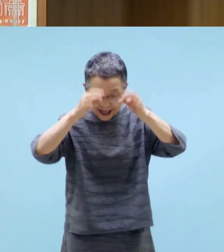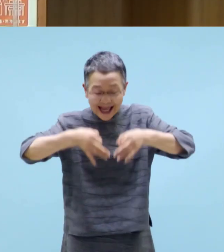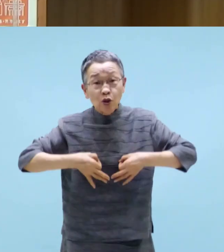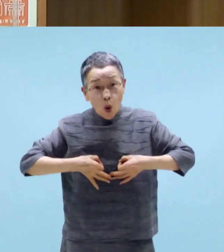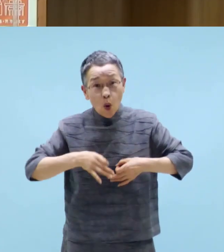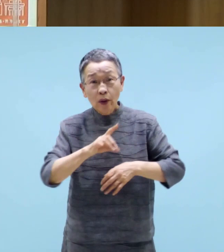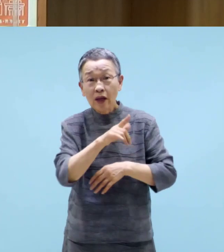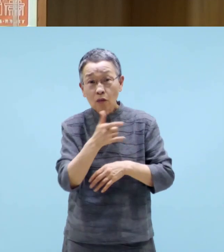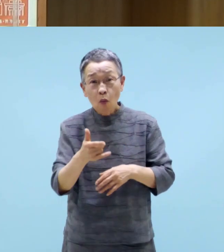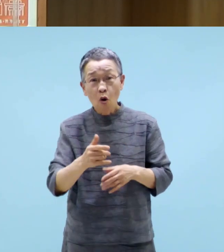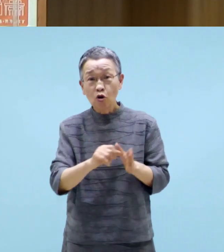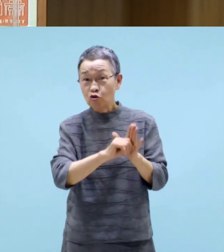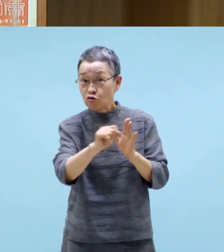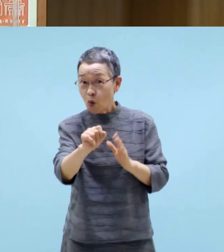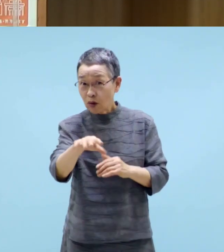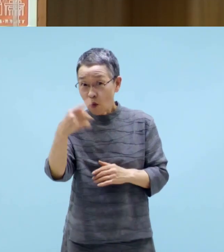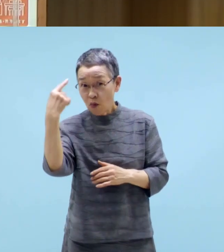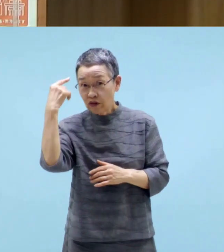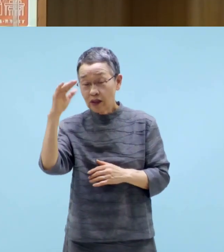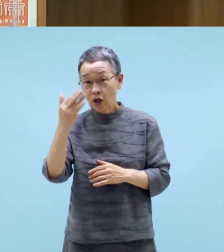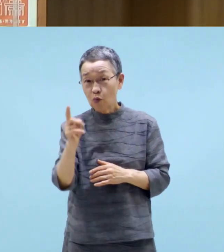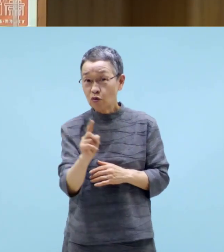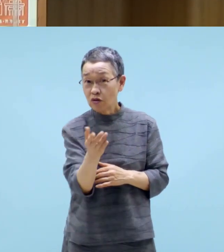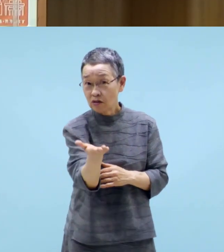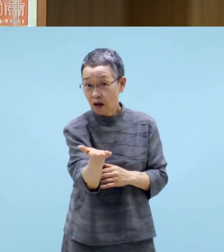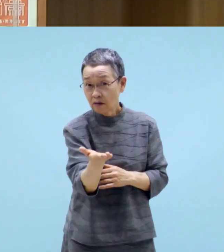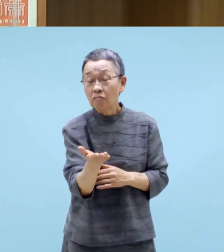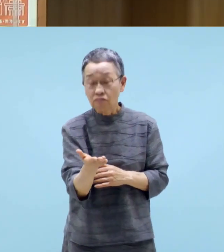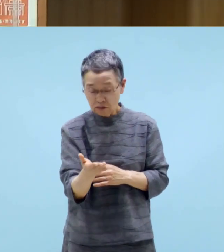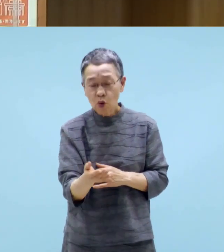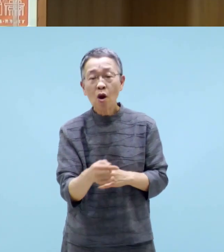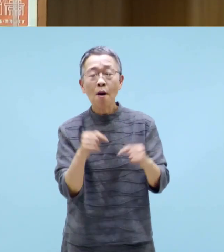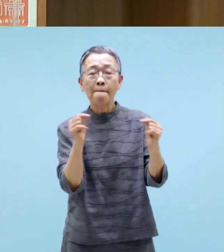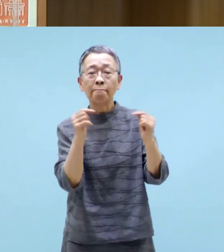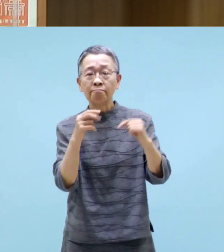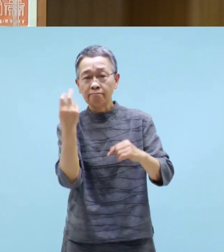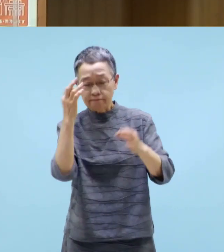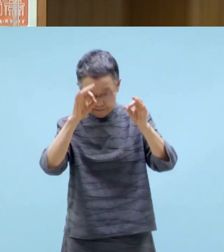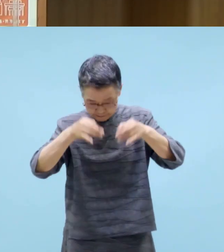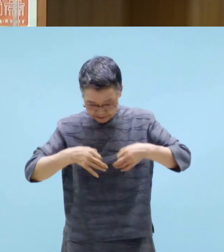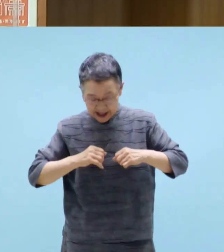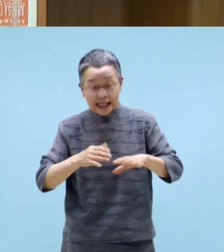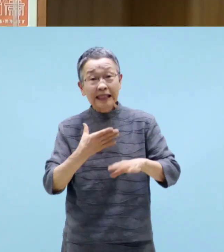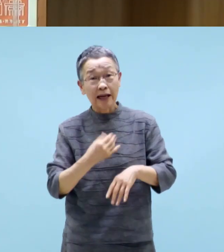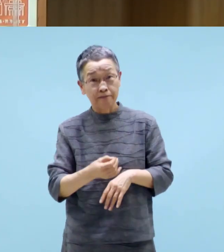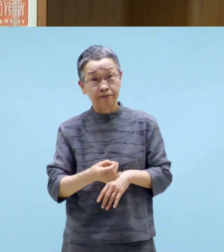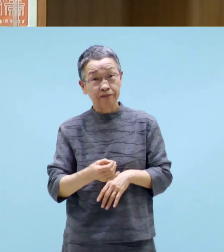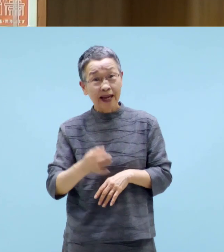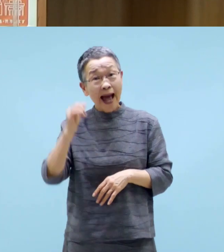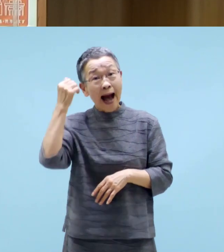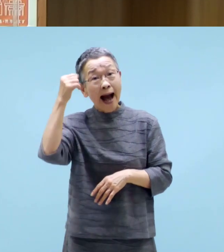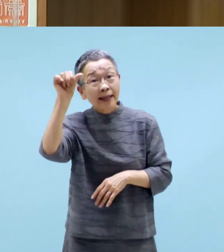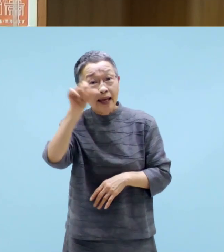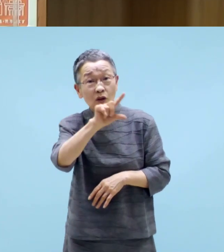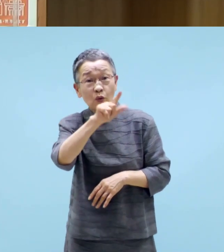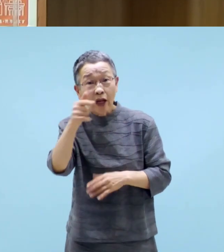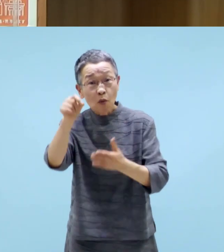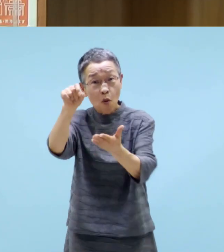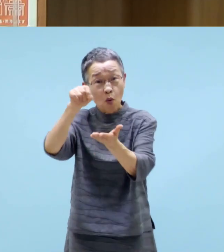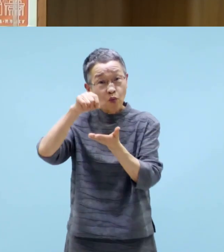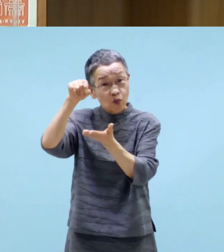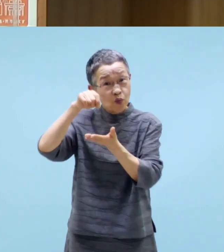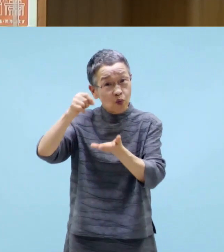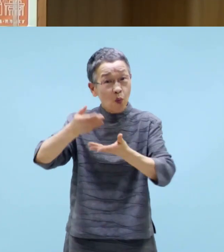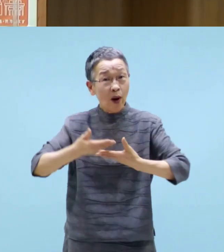なと思うんですが、そのあたりはどうか。 はい、これは検証したいと思ってます。アンケートなどもですね、お答えをいただく形になってます